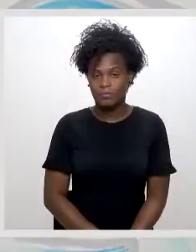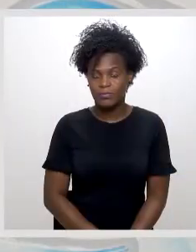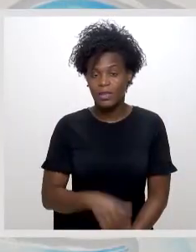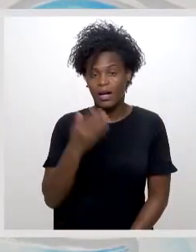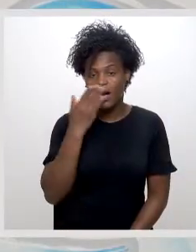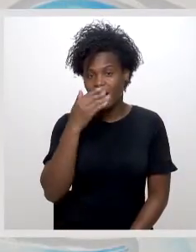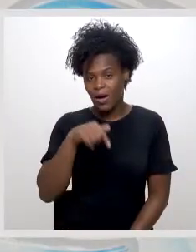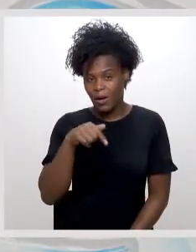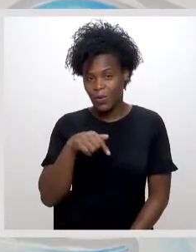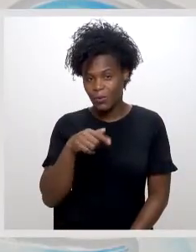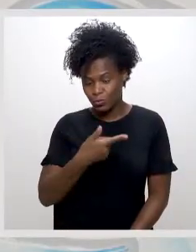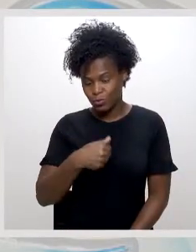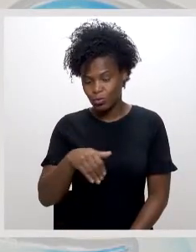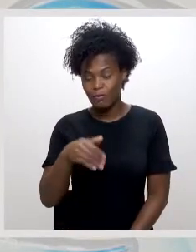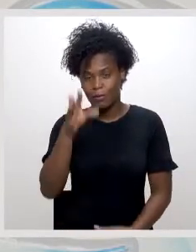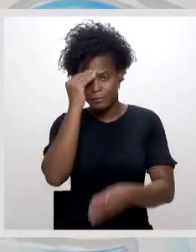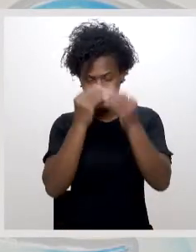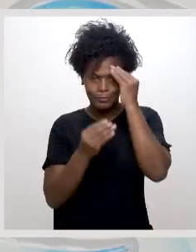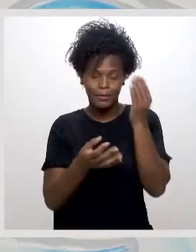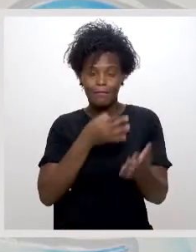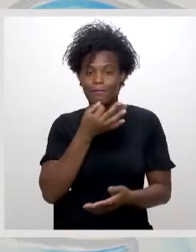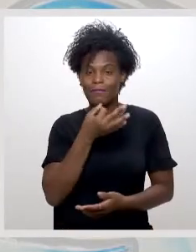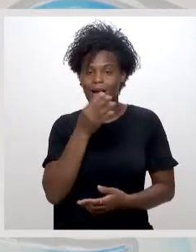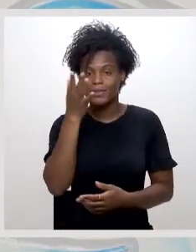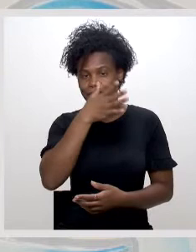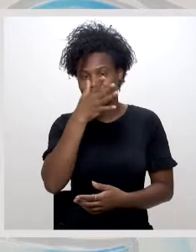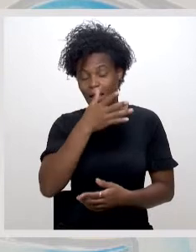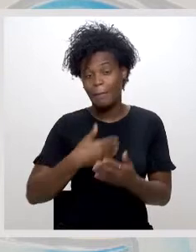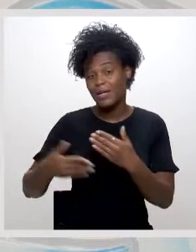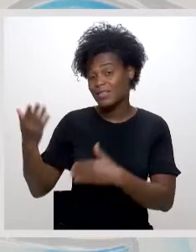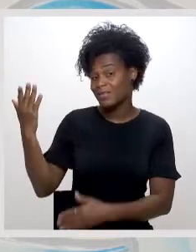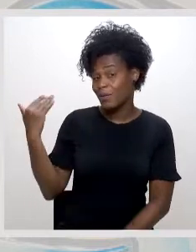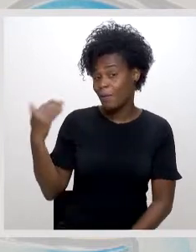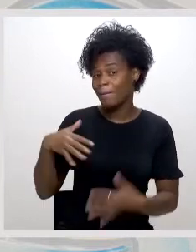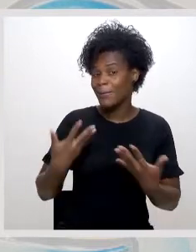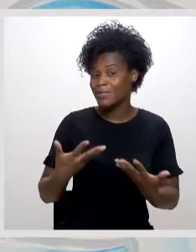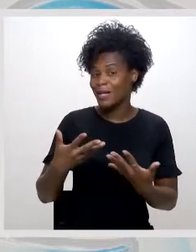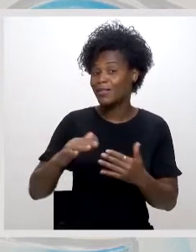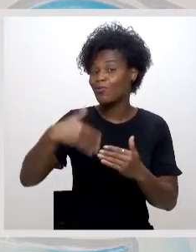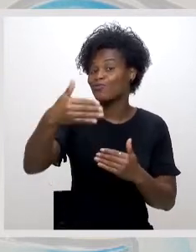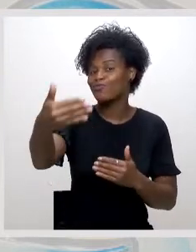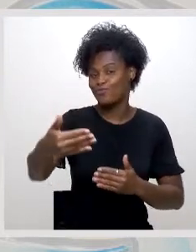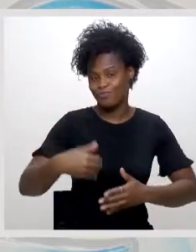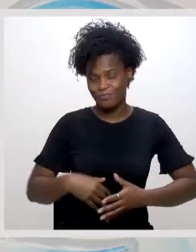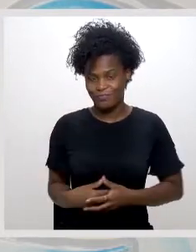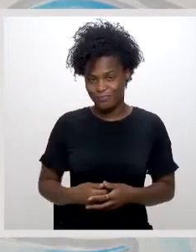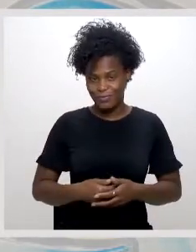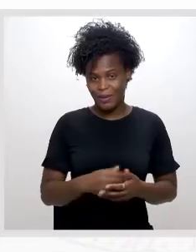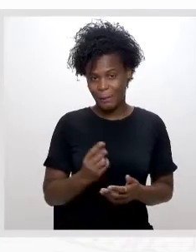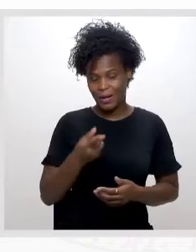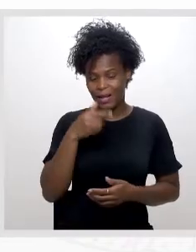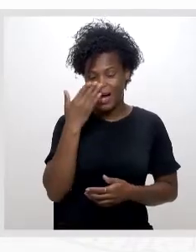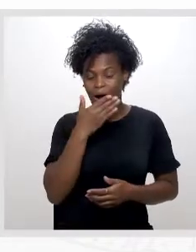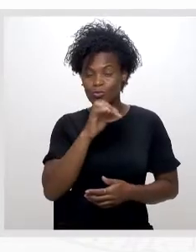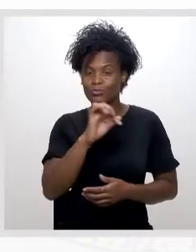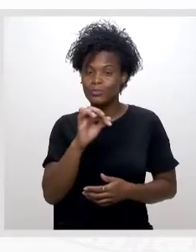Dans le cours d'aujourd'hui, nous allons apprendre à parler des activités passées, présentes et à venir. Pour ce cours,